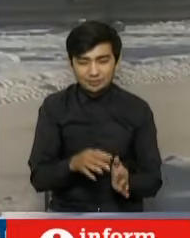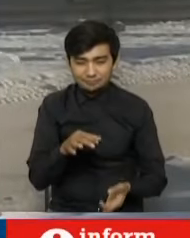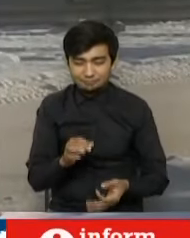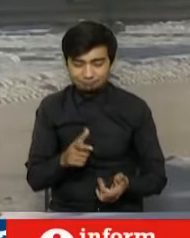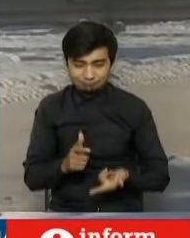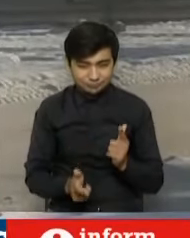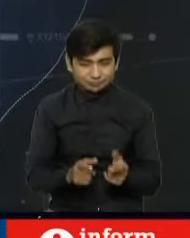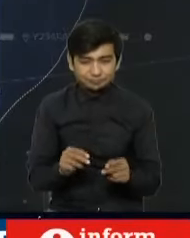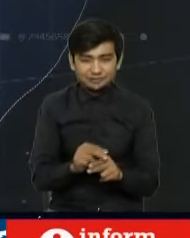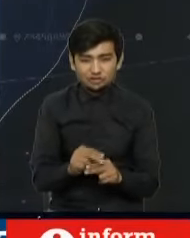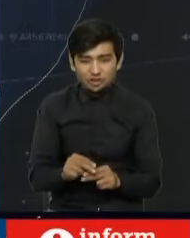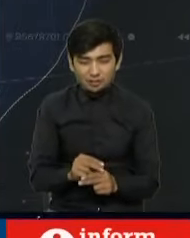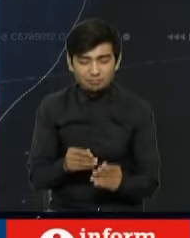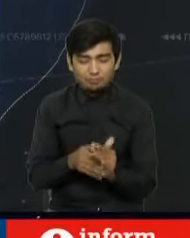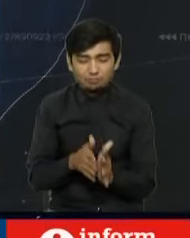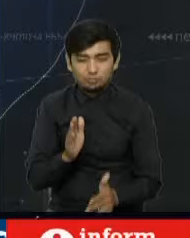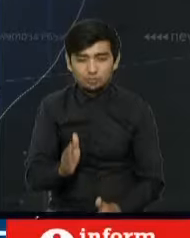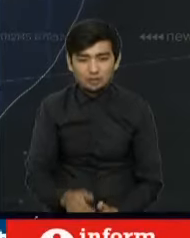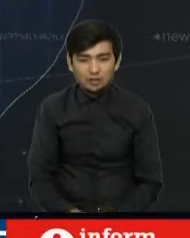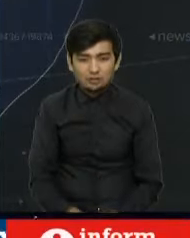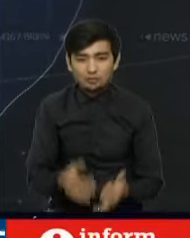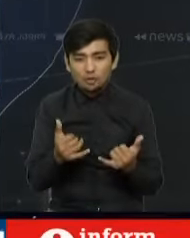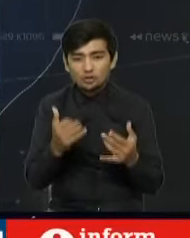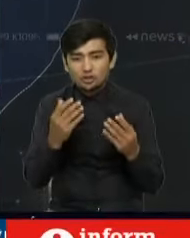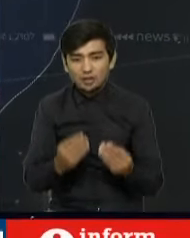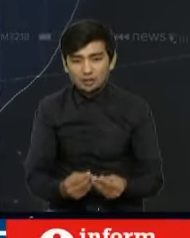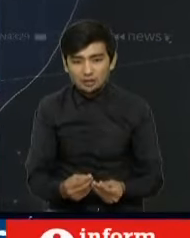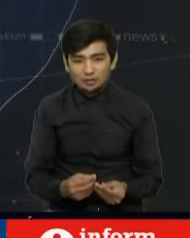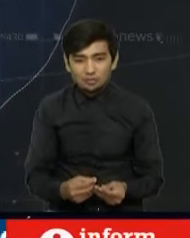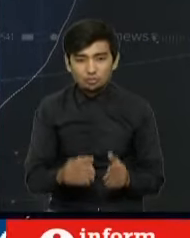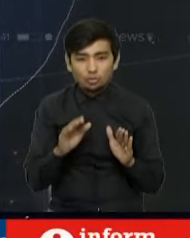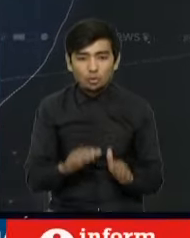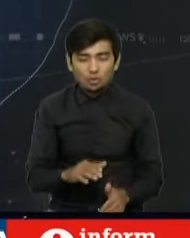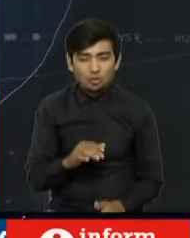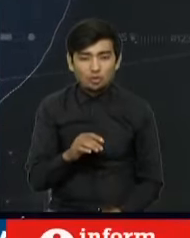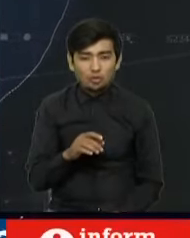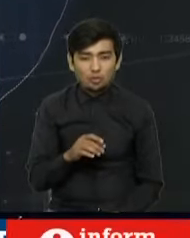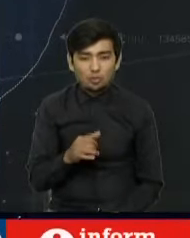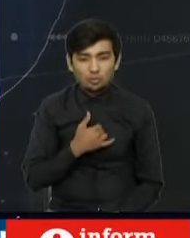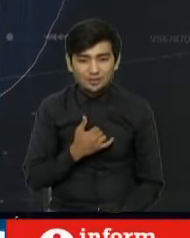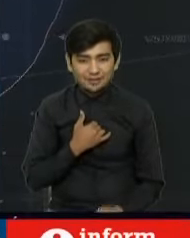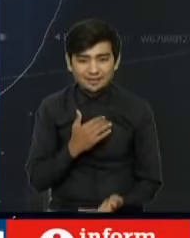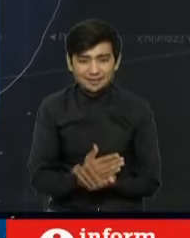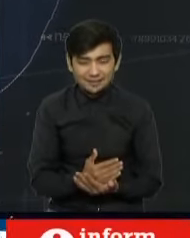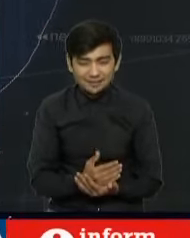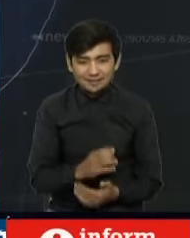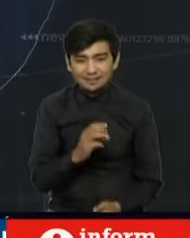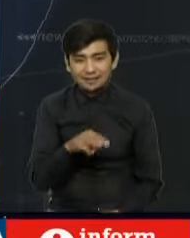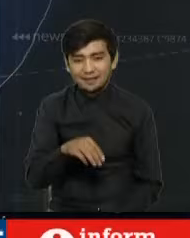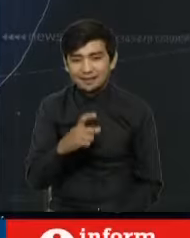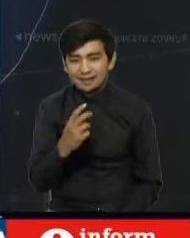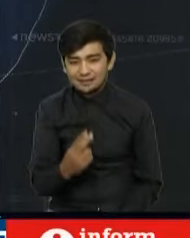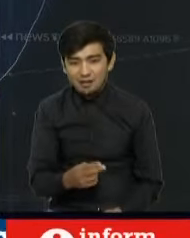на модернизацию. На сегодняшний день то, что у нас существующий тариф, он не полностью